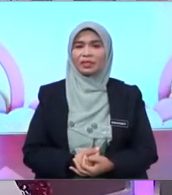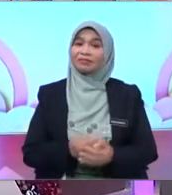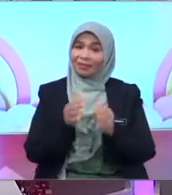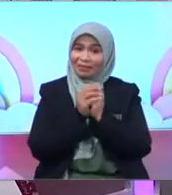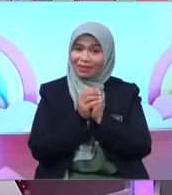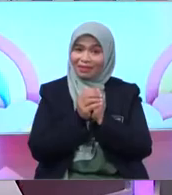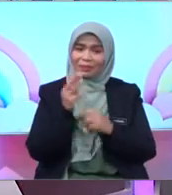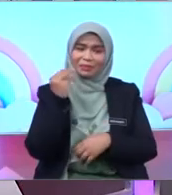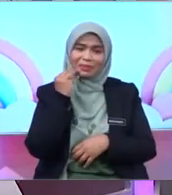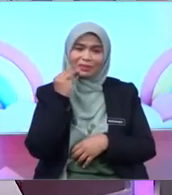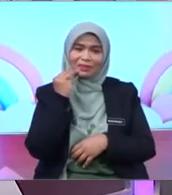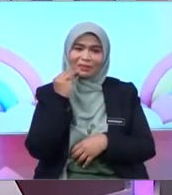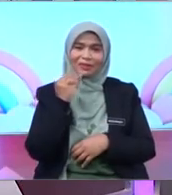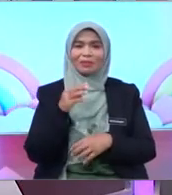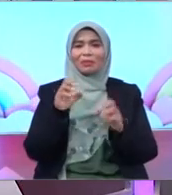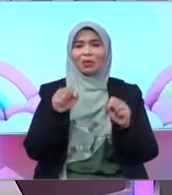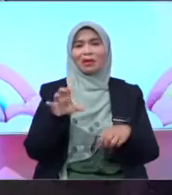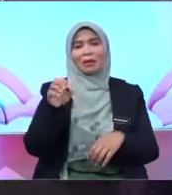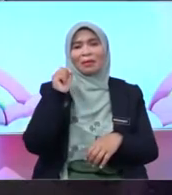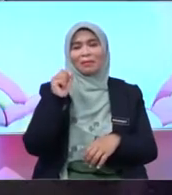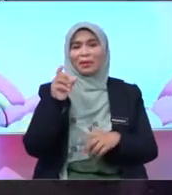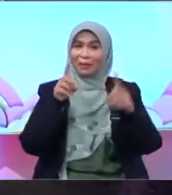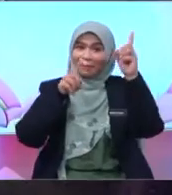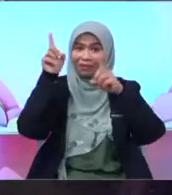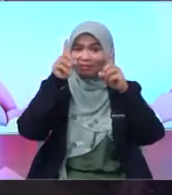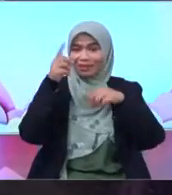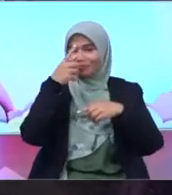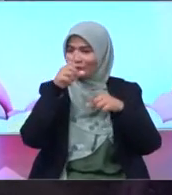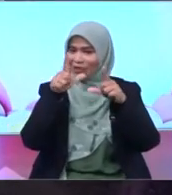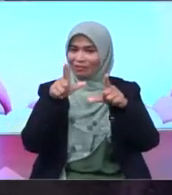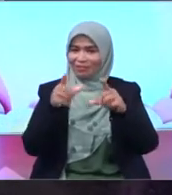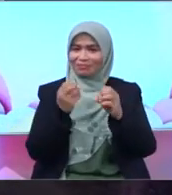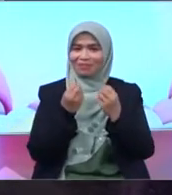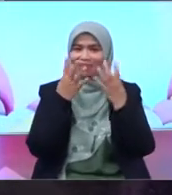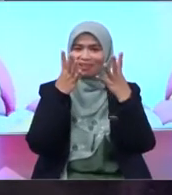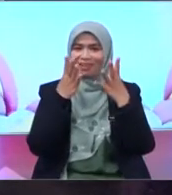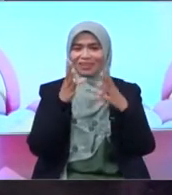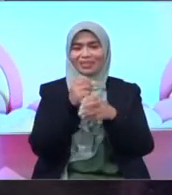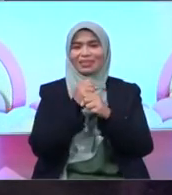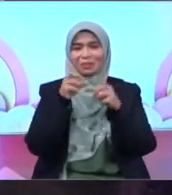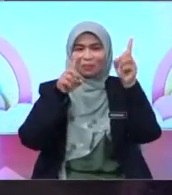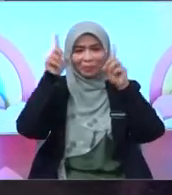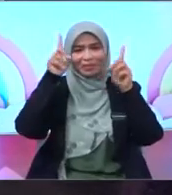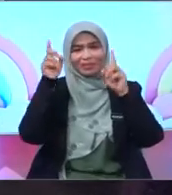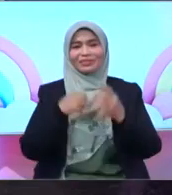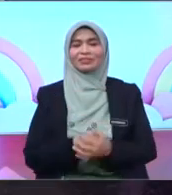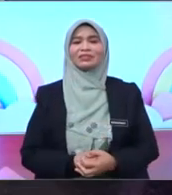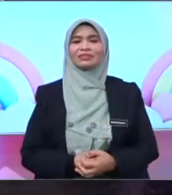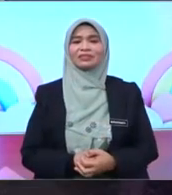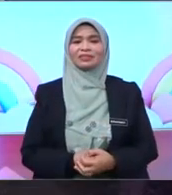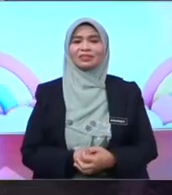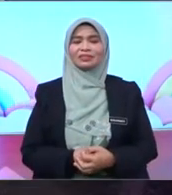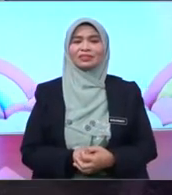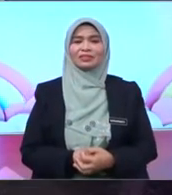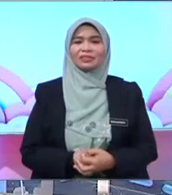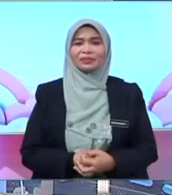Mira oke mudah-mudahan Bisa tuh bintang tanpa lagi ya WAnya lah bintangnya lepas nih tahu oleh bintang